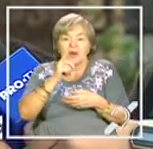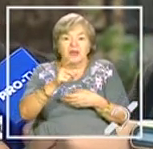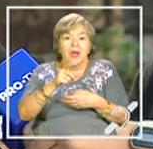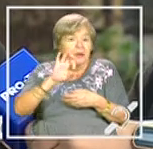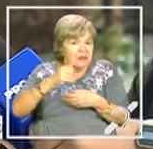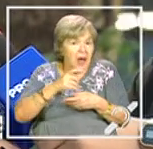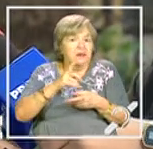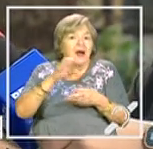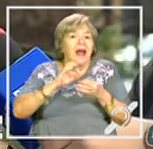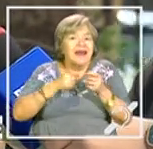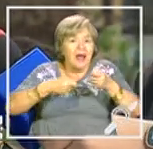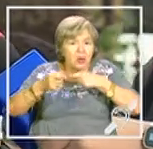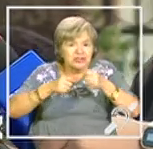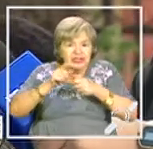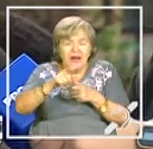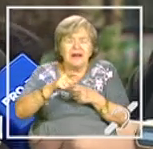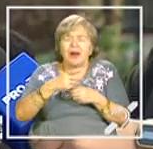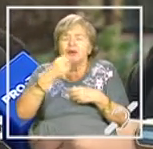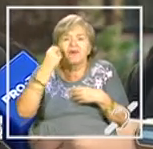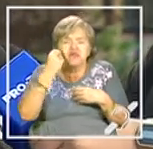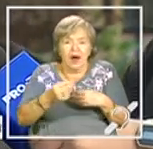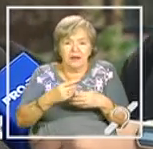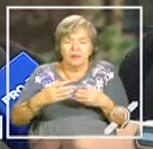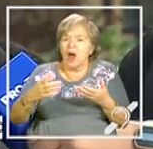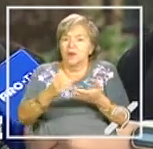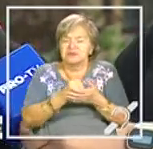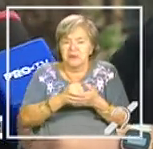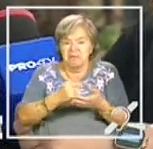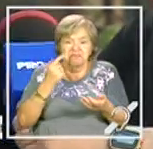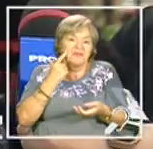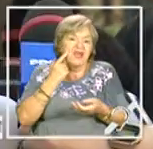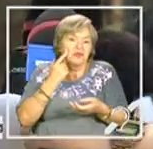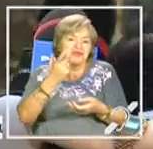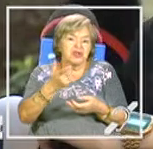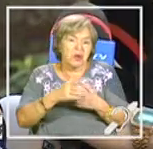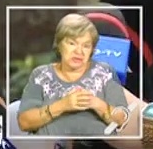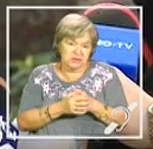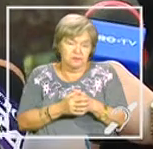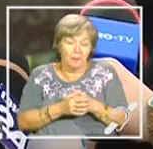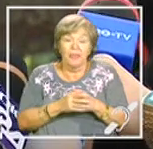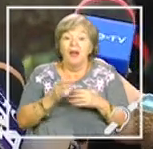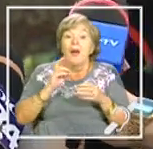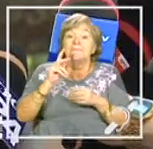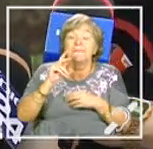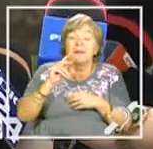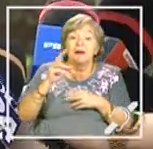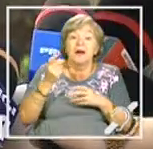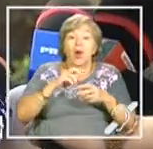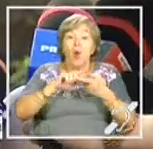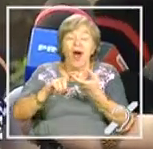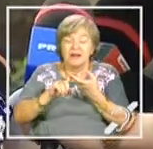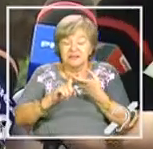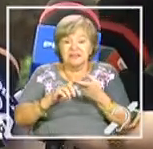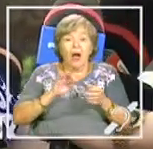lucru obținut excepțional. Mi se pare jenant. Domnule premier, de câteva zile liderii PSD și PNL se acuză reciproc